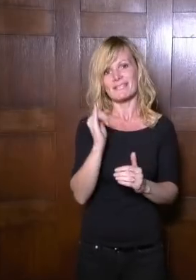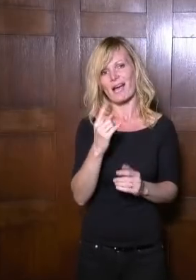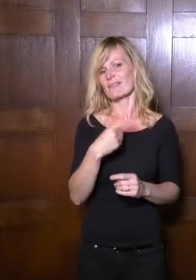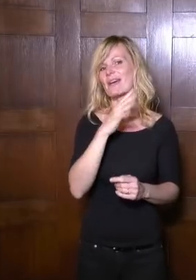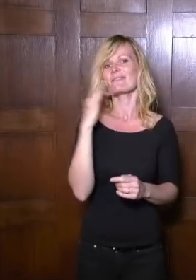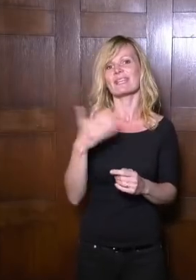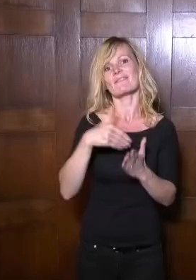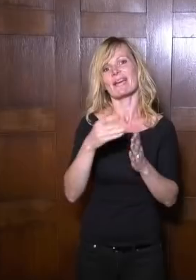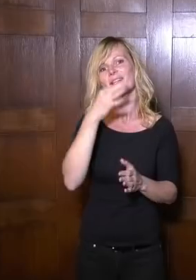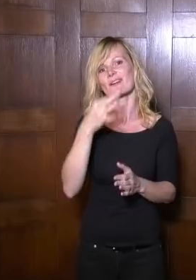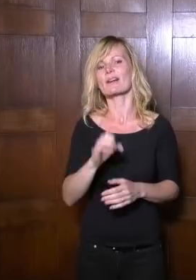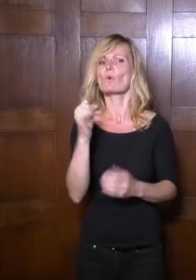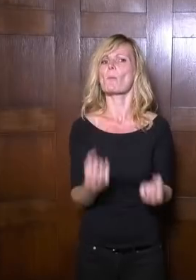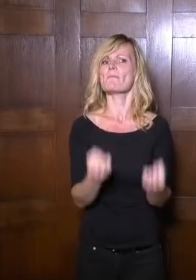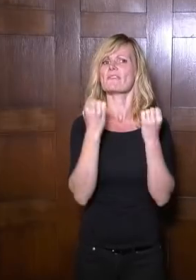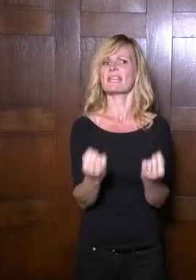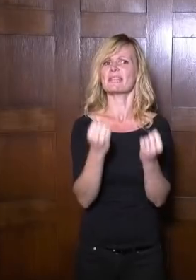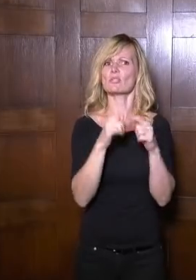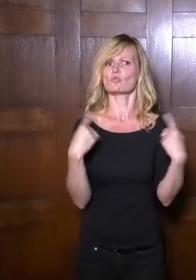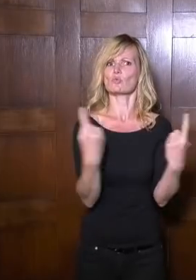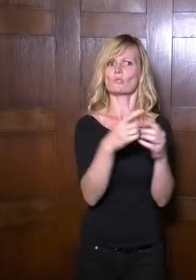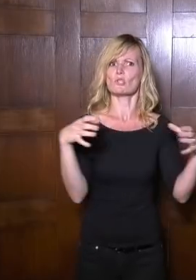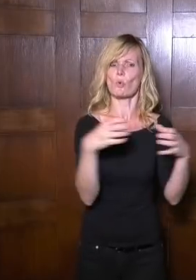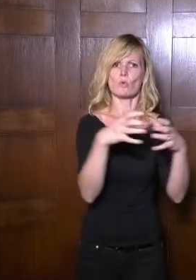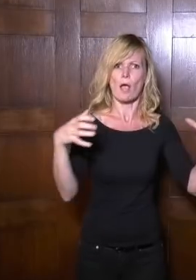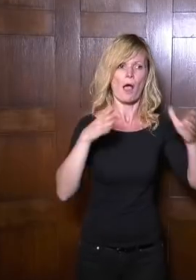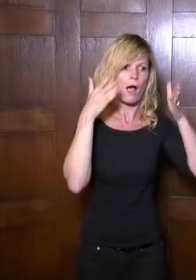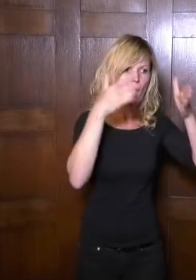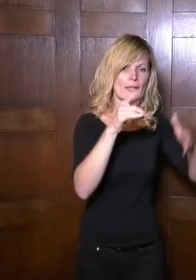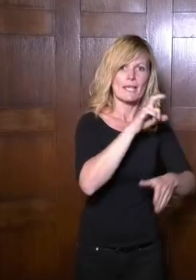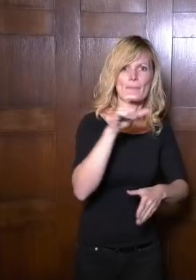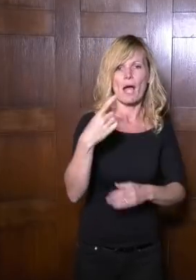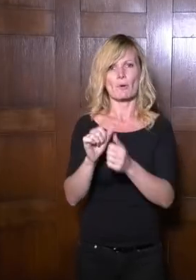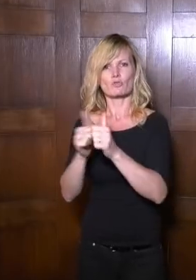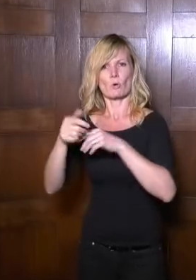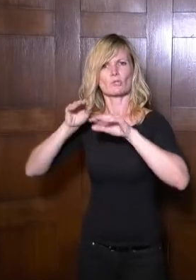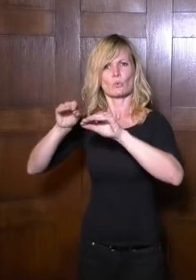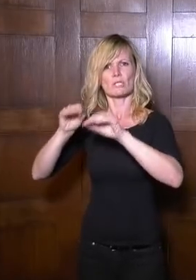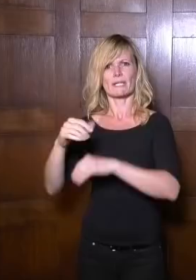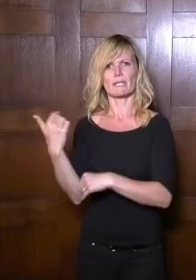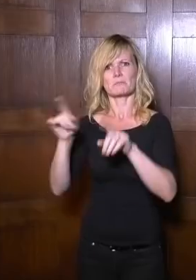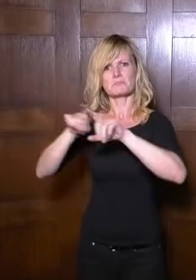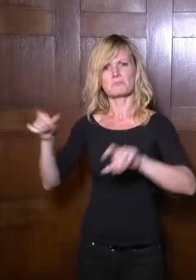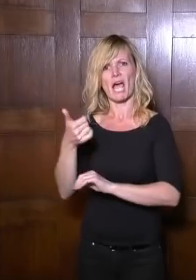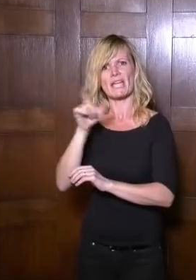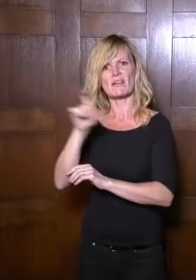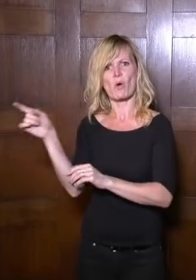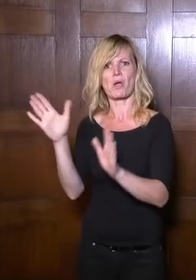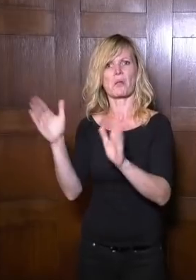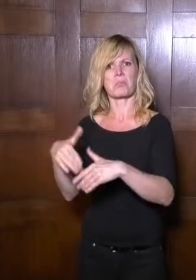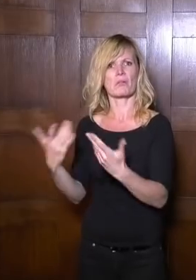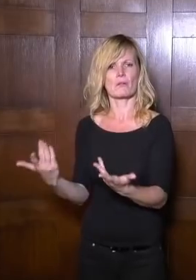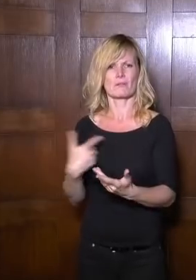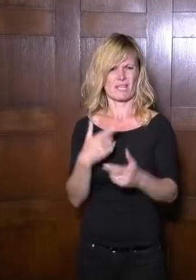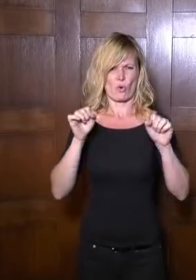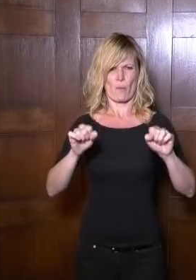weshalb Fitnessstudios zum Beispiel sehr große Debatten hatten, aber der Sportunterricht innerhalb einer Woche gewilligt wurde. Das ist für uns eine